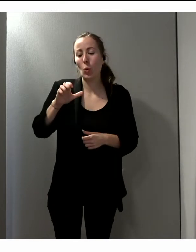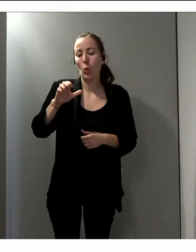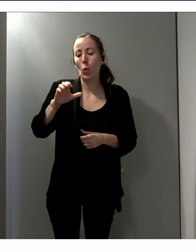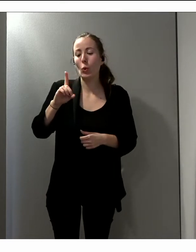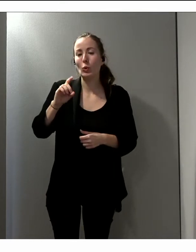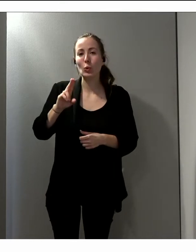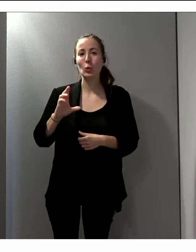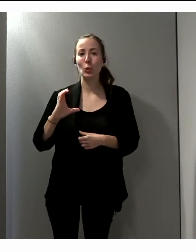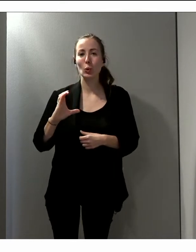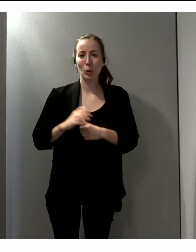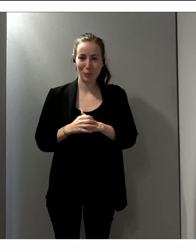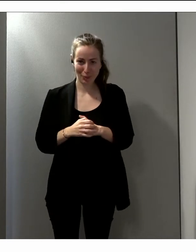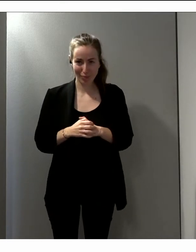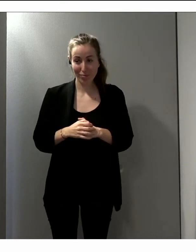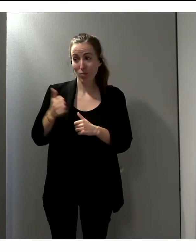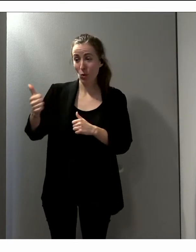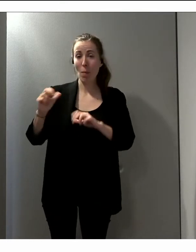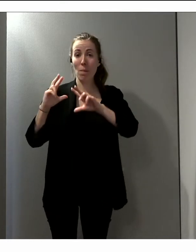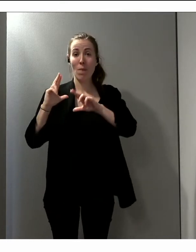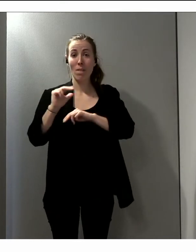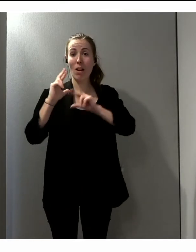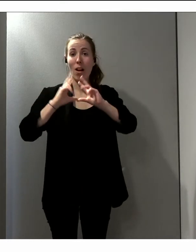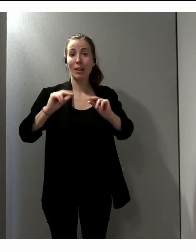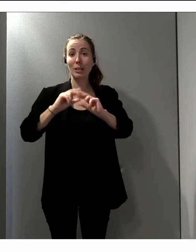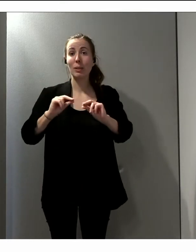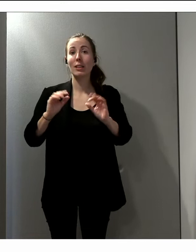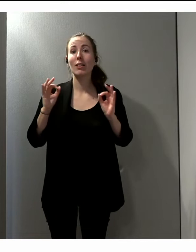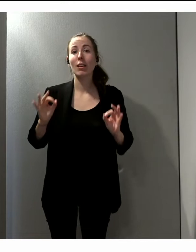Duc, qui va aussi nous parler de